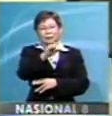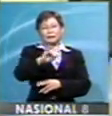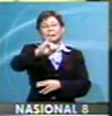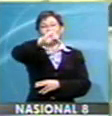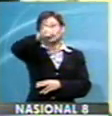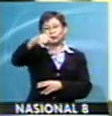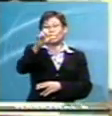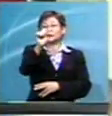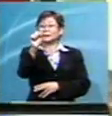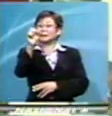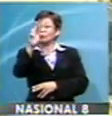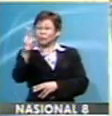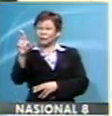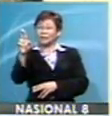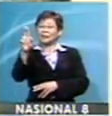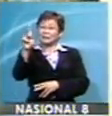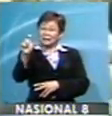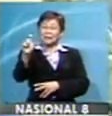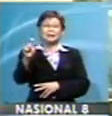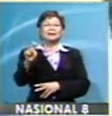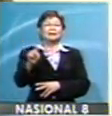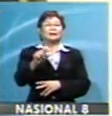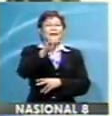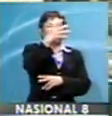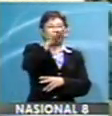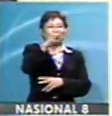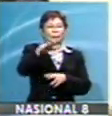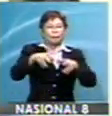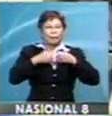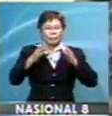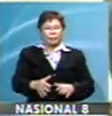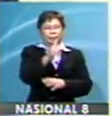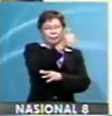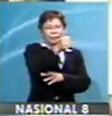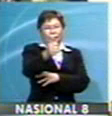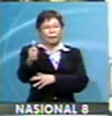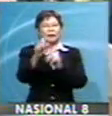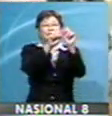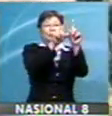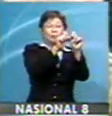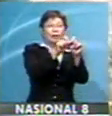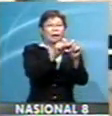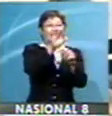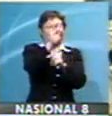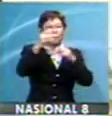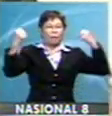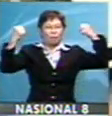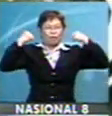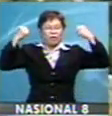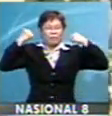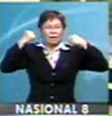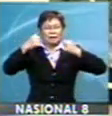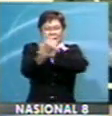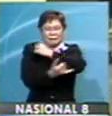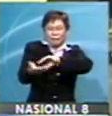Anugerah Johan Setia diraja GST pula seramai 15 penerima masing-masing 11 orang termasuk lapan wiranegara